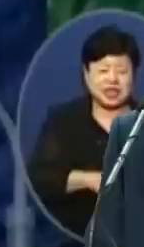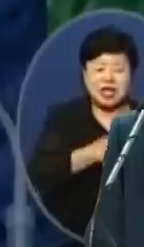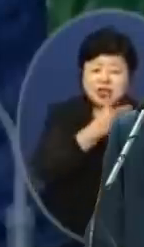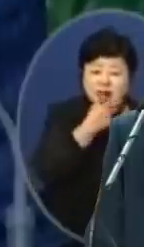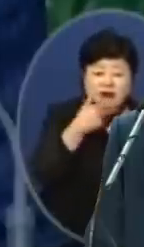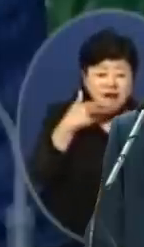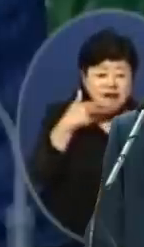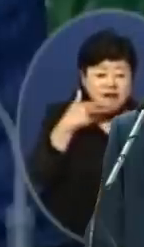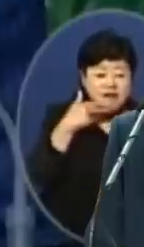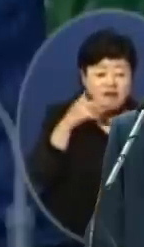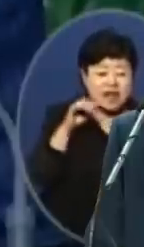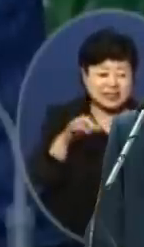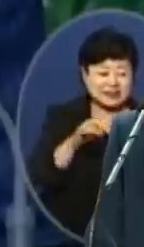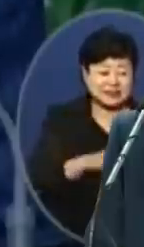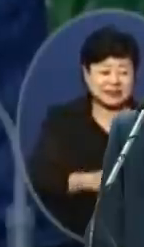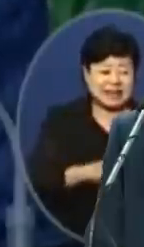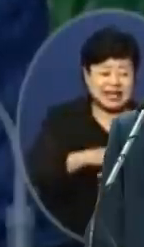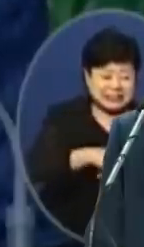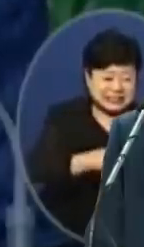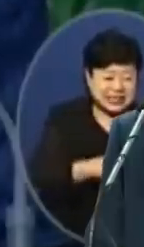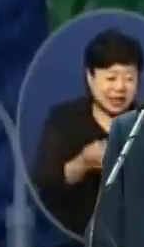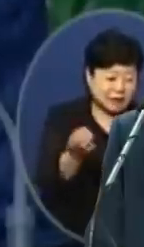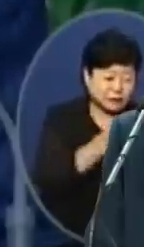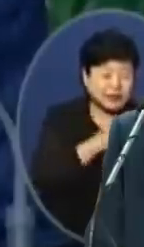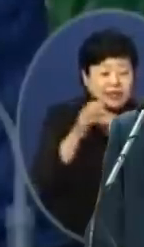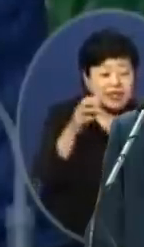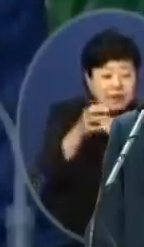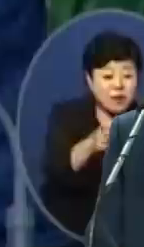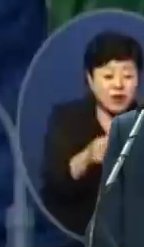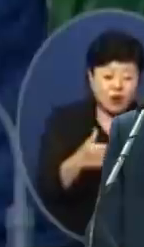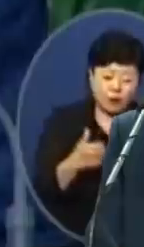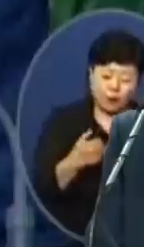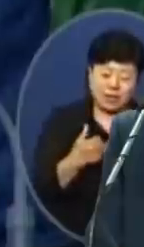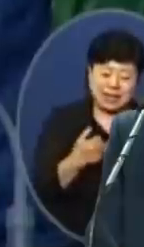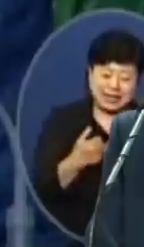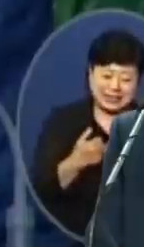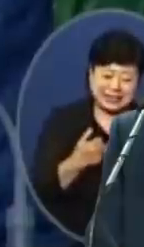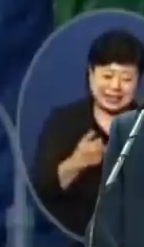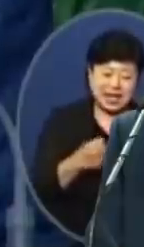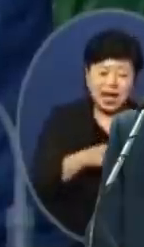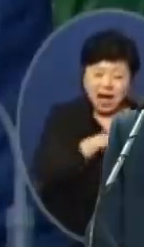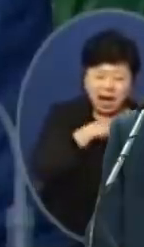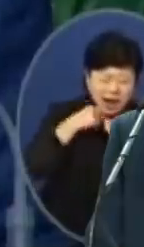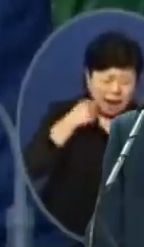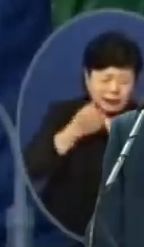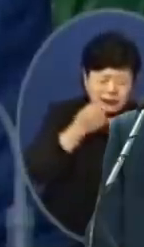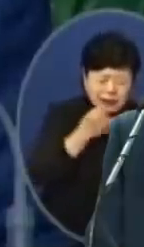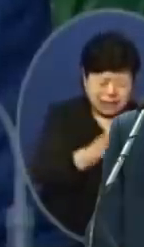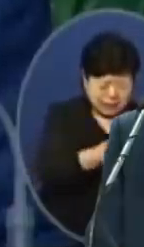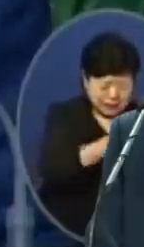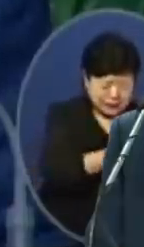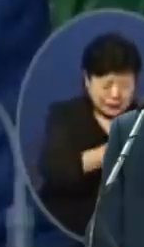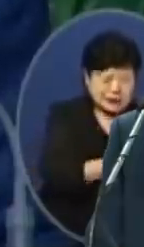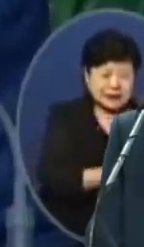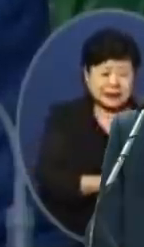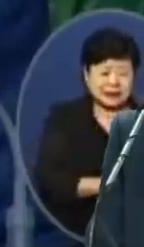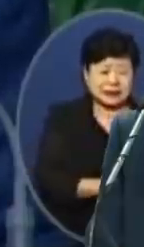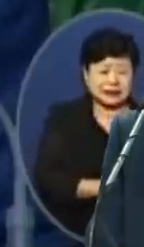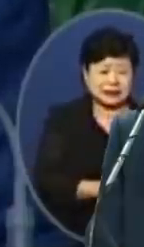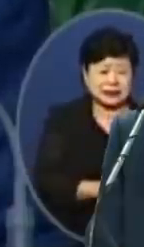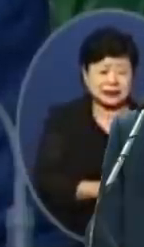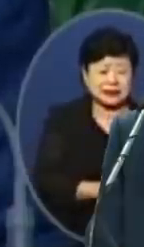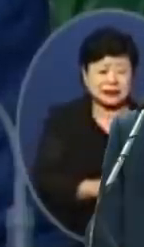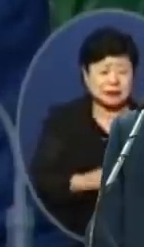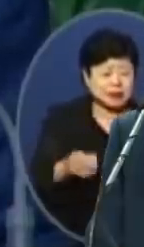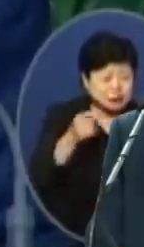영국 런던에서 세계적인 부자들이 모여서 회의를 했는데 음식을 어떻게 많이 만들었는지 처리를 할